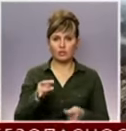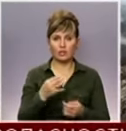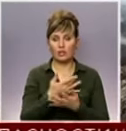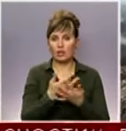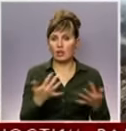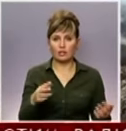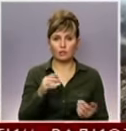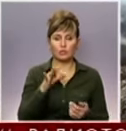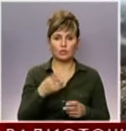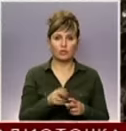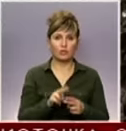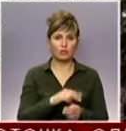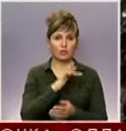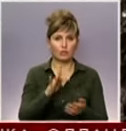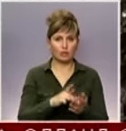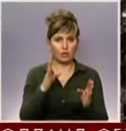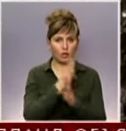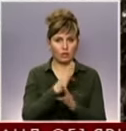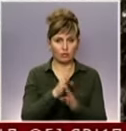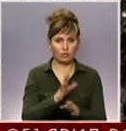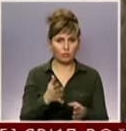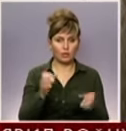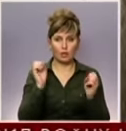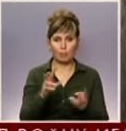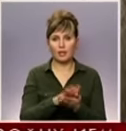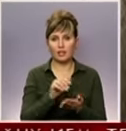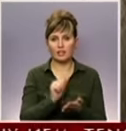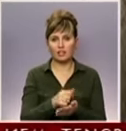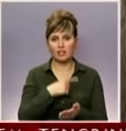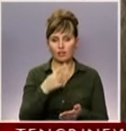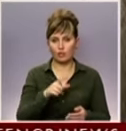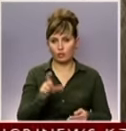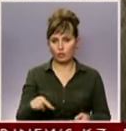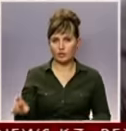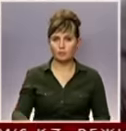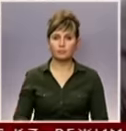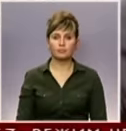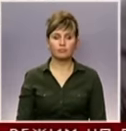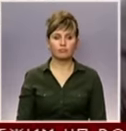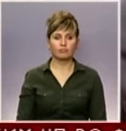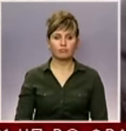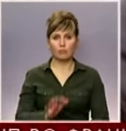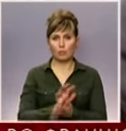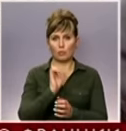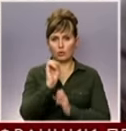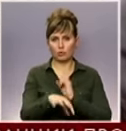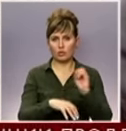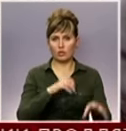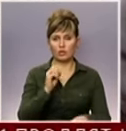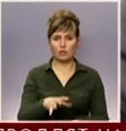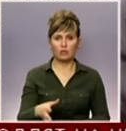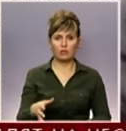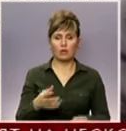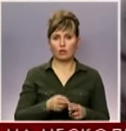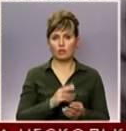промышленные отходы. Это грозит городу экологической катастрофой, уверяют местные жители. Мусор валят в лог,